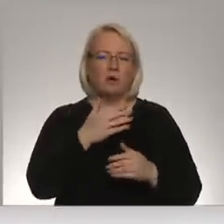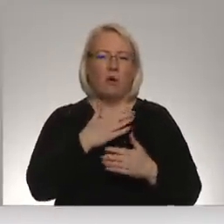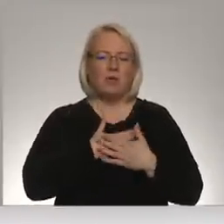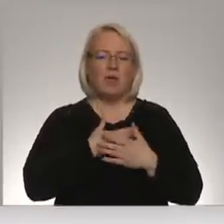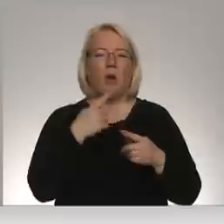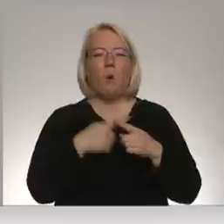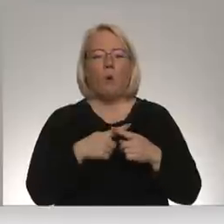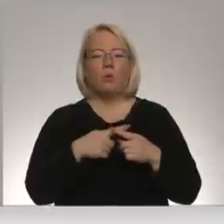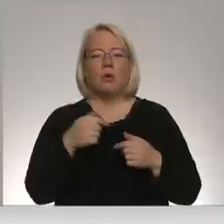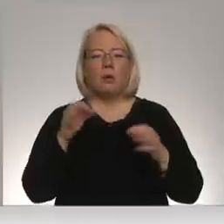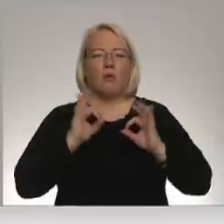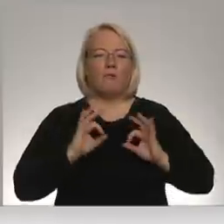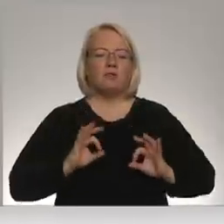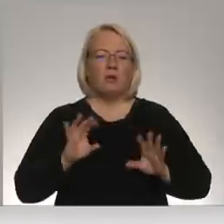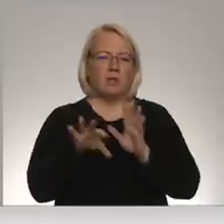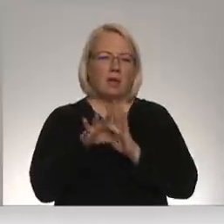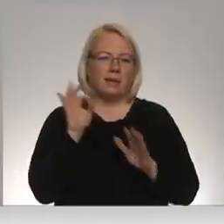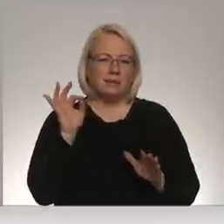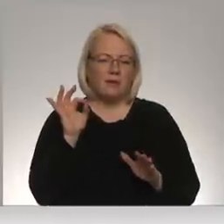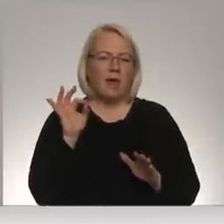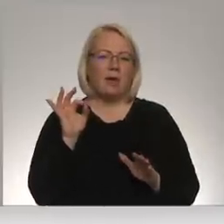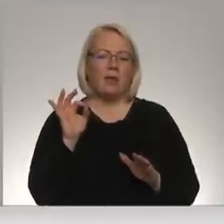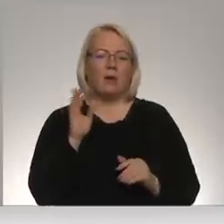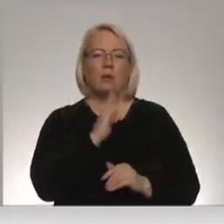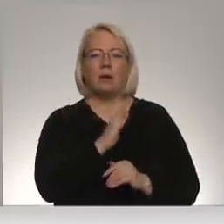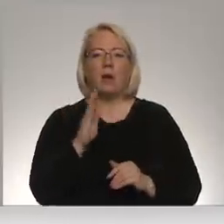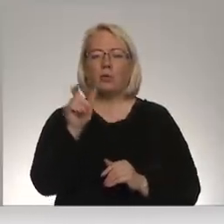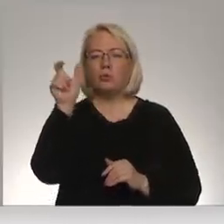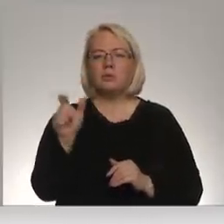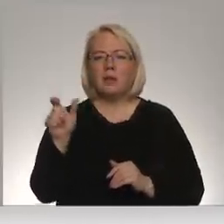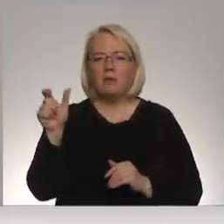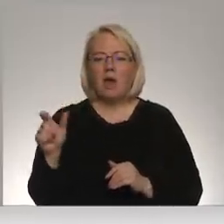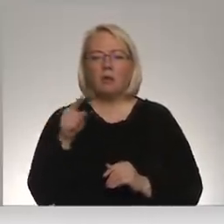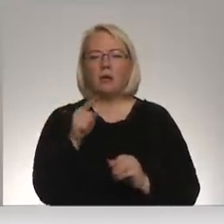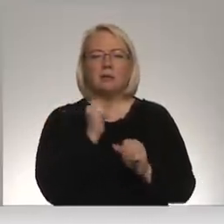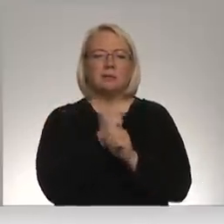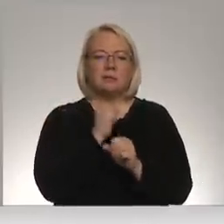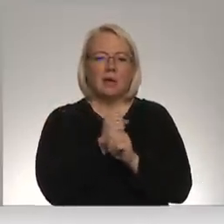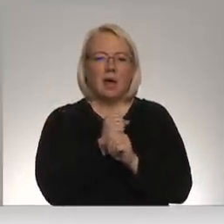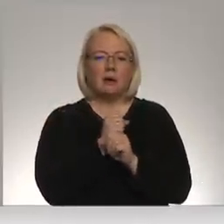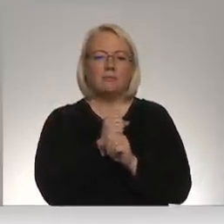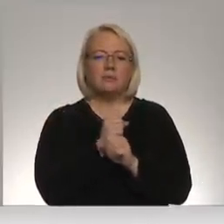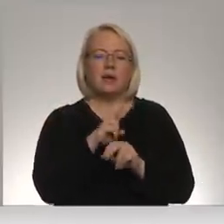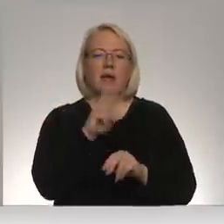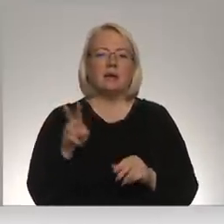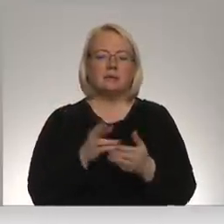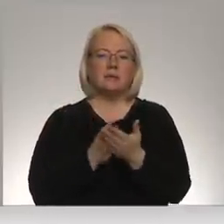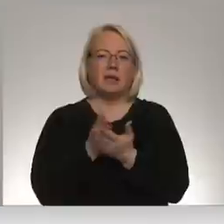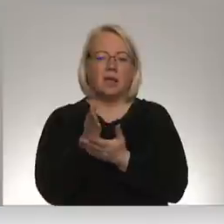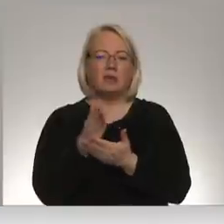profesionāla izvēle. Un ar katru šo cilvēku, nu, tas darbs, kas, nu, es tieku, viņš pie mūsu vēršās, mēs